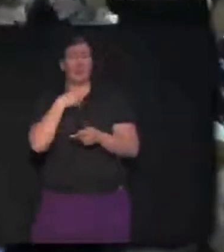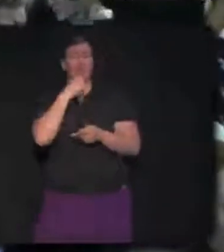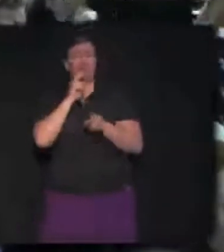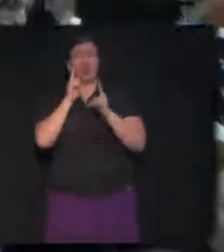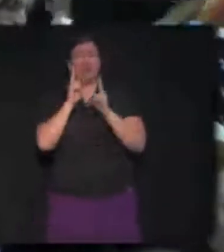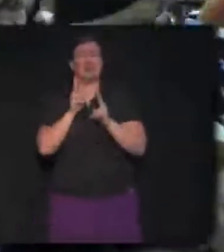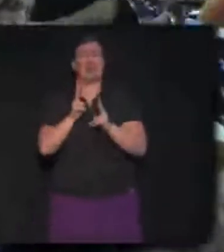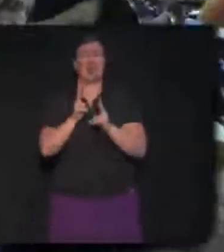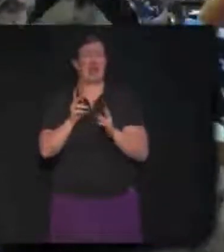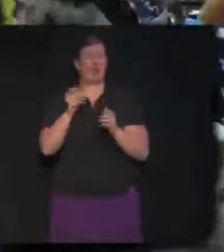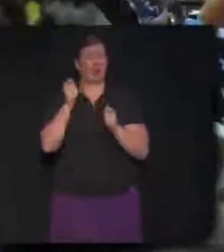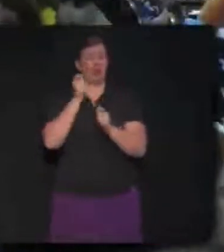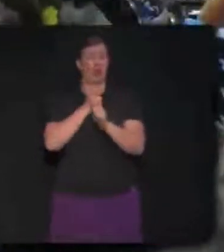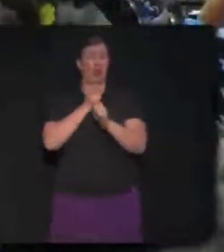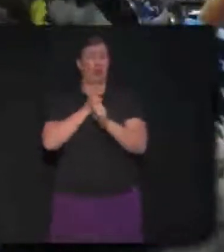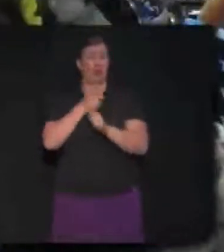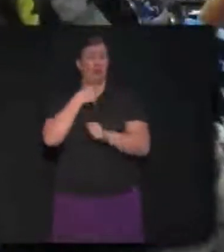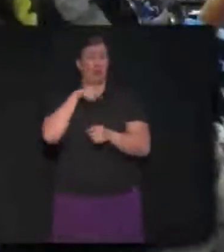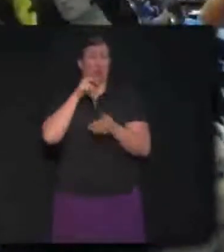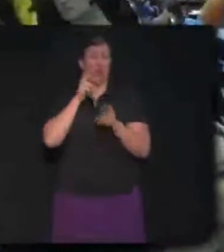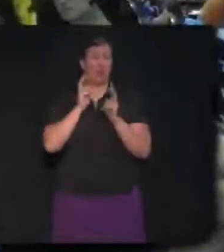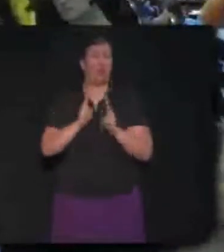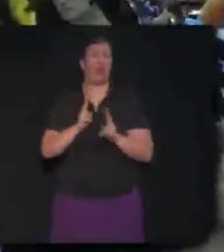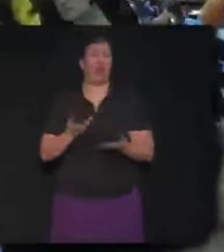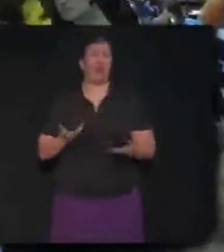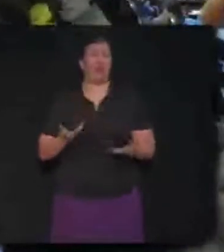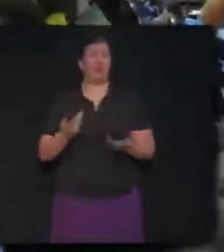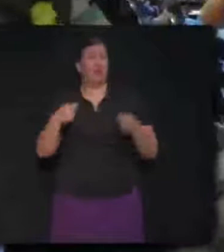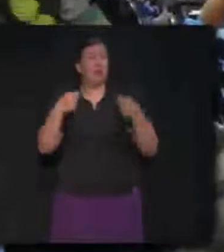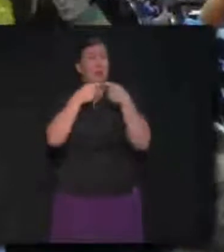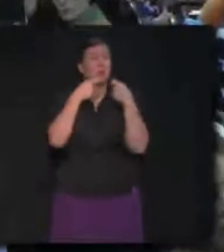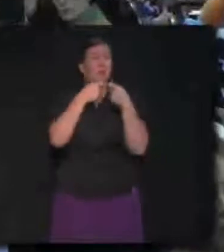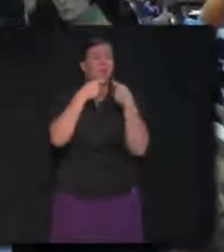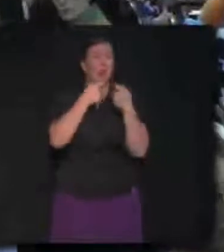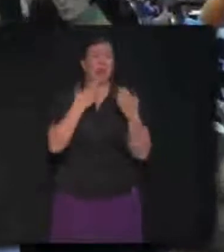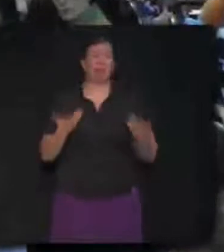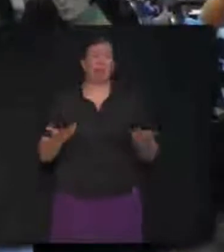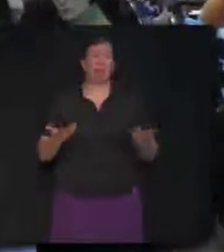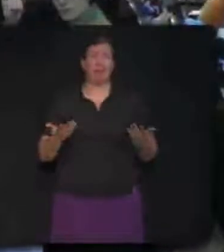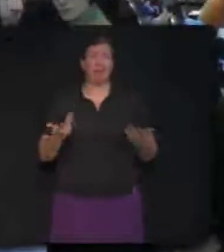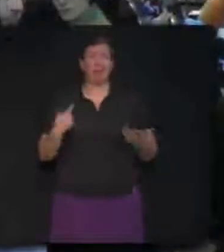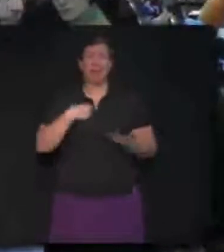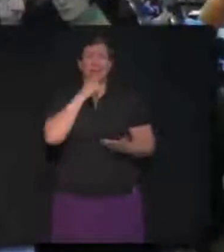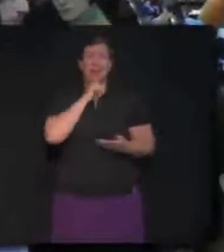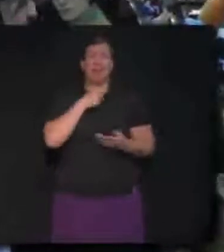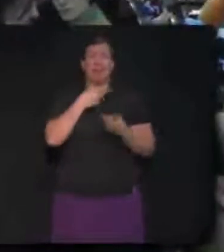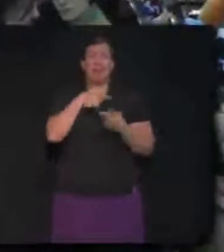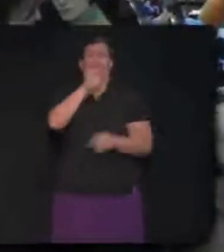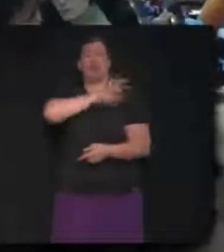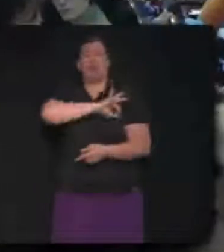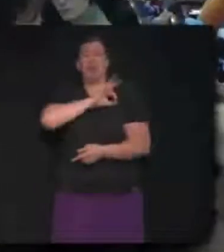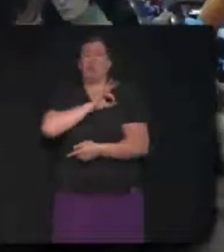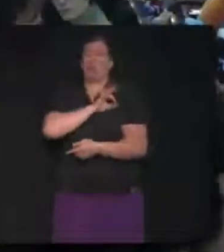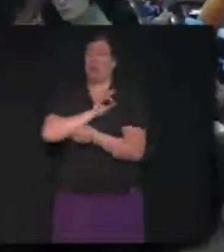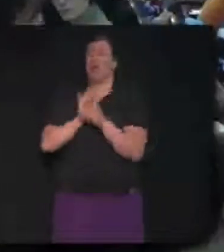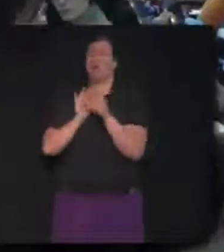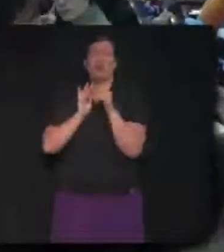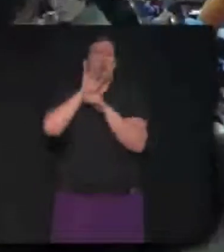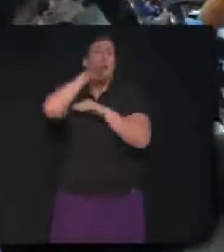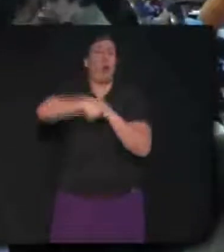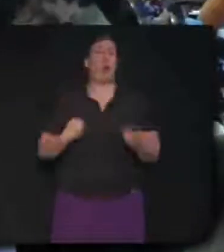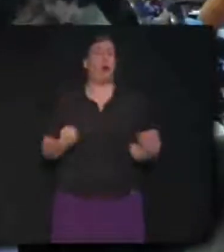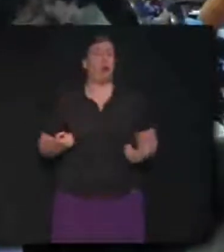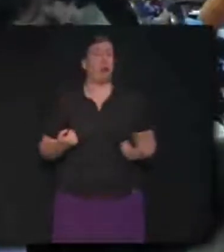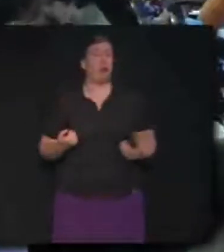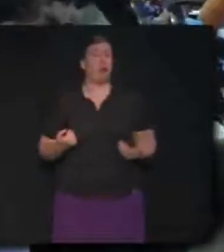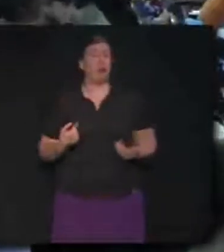die der Bund gewährleistet weil wir können nicht von irgendwann von Parteien überholt werden die Dinge versprechen